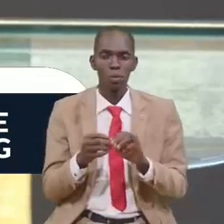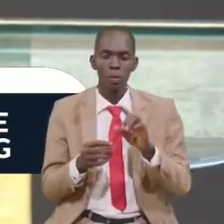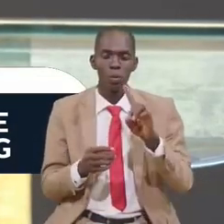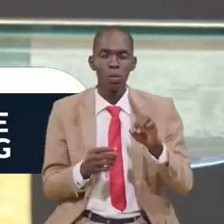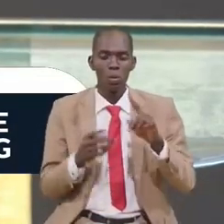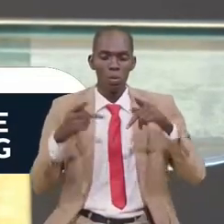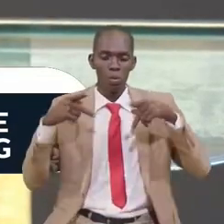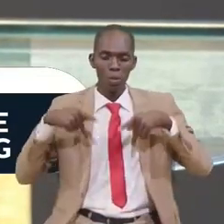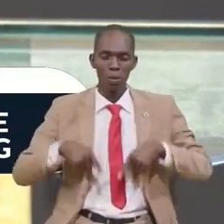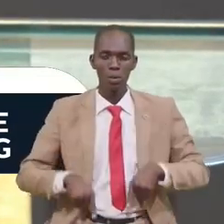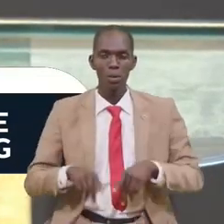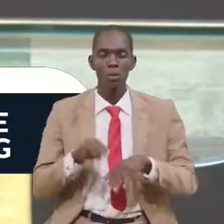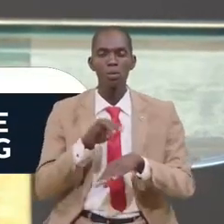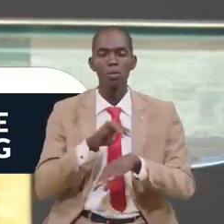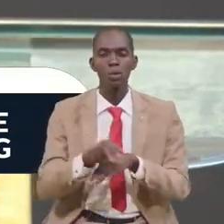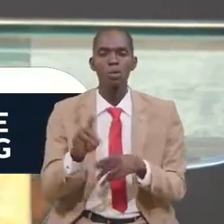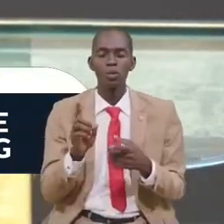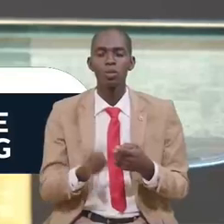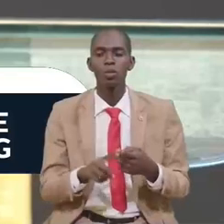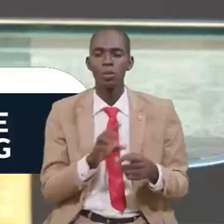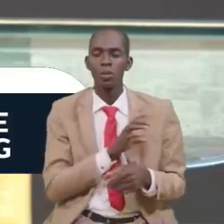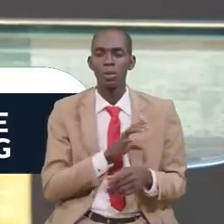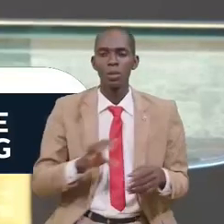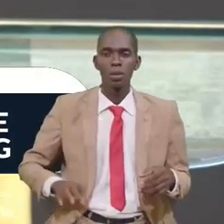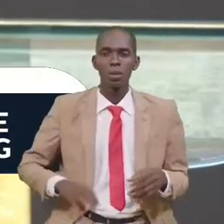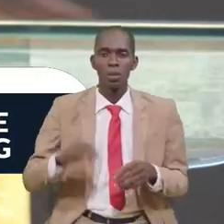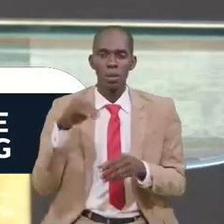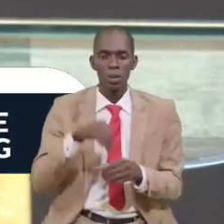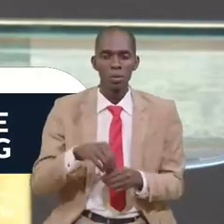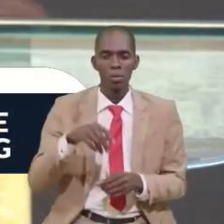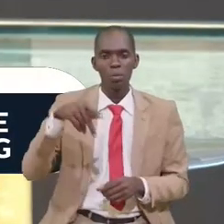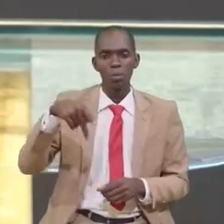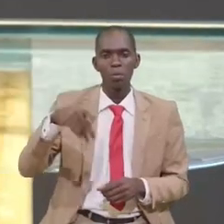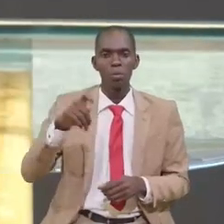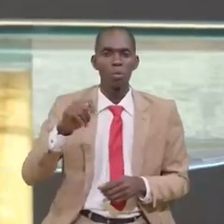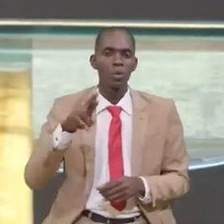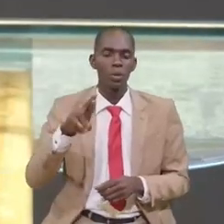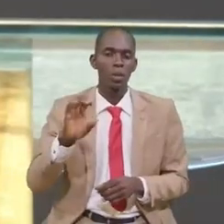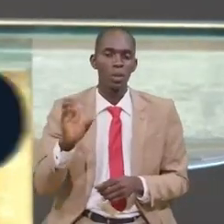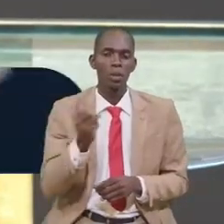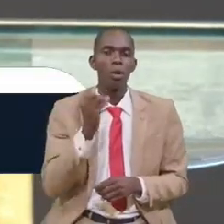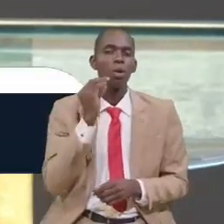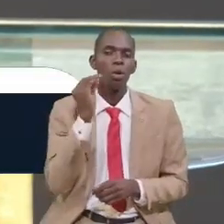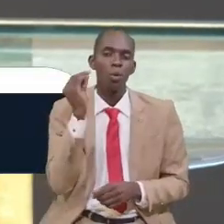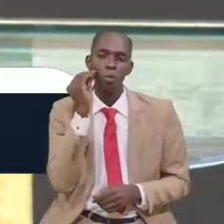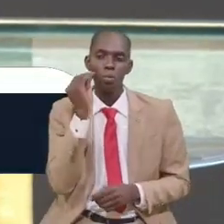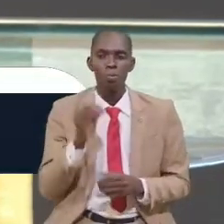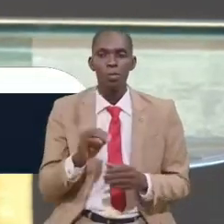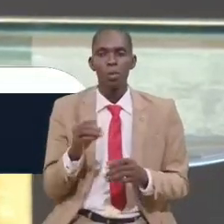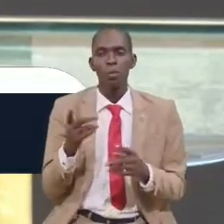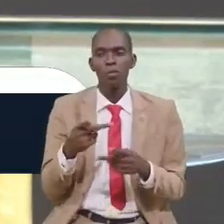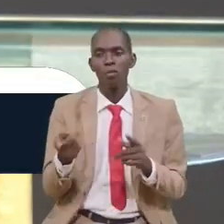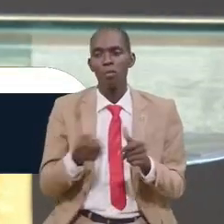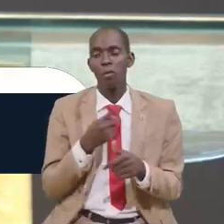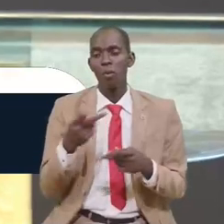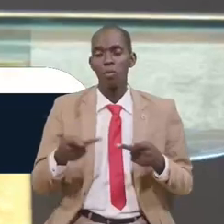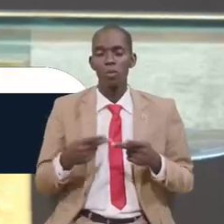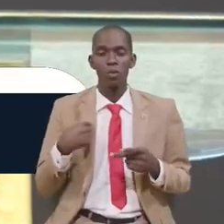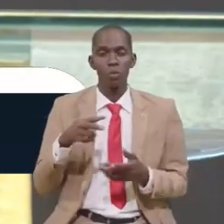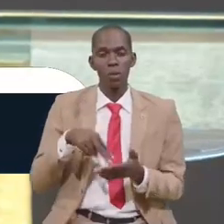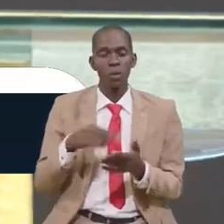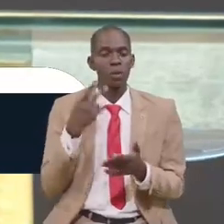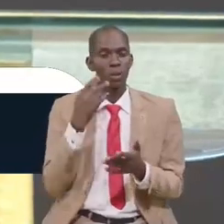point, le ministère personnel à Christ dans la maison de Pierre. La première portion du passage,